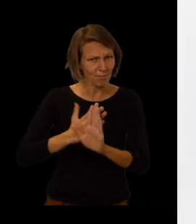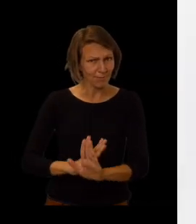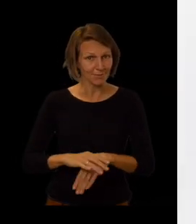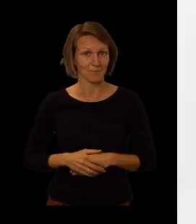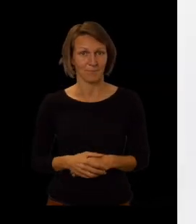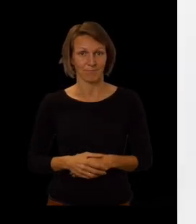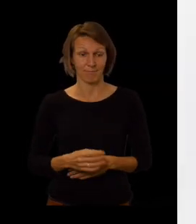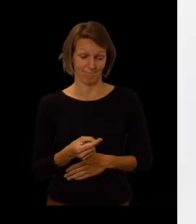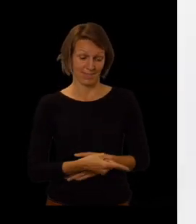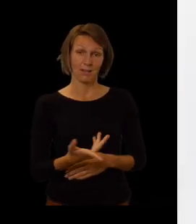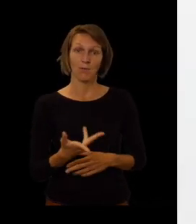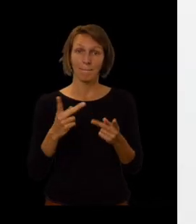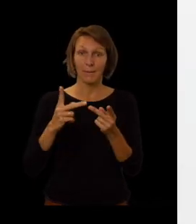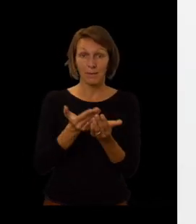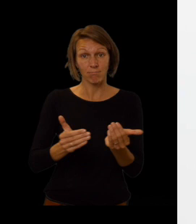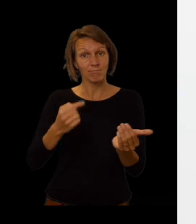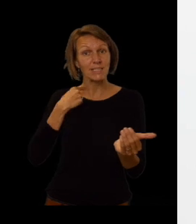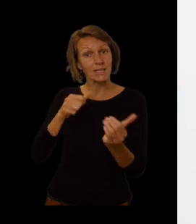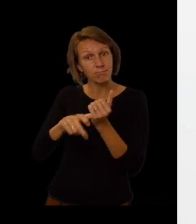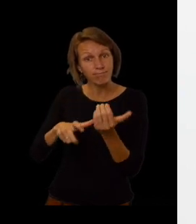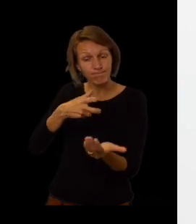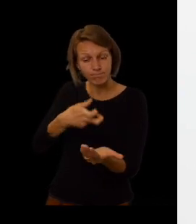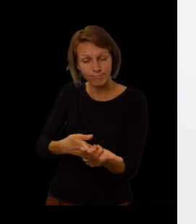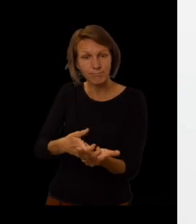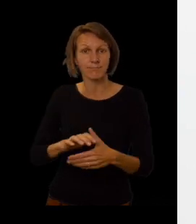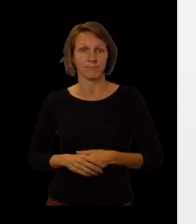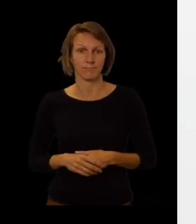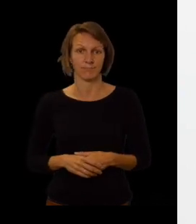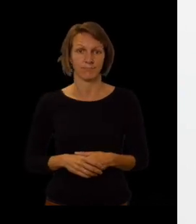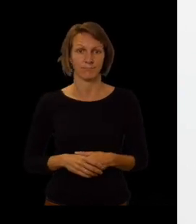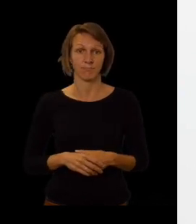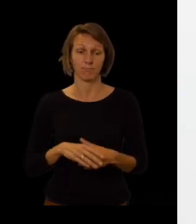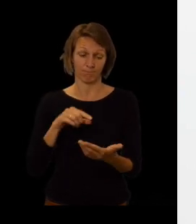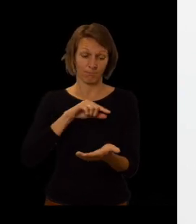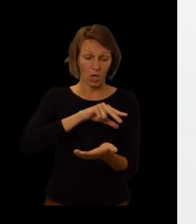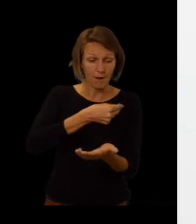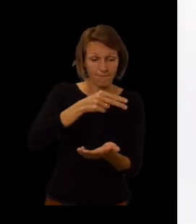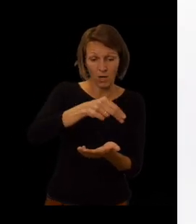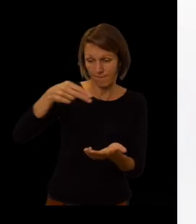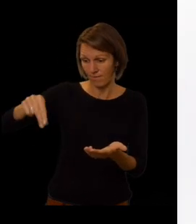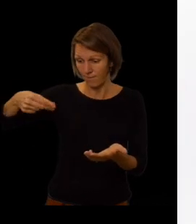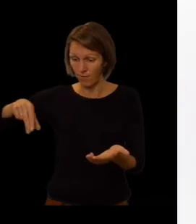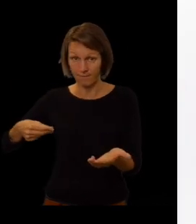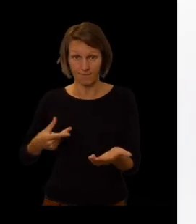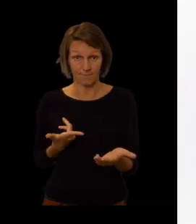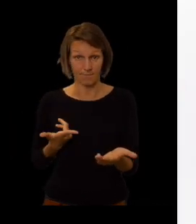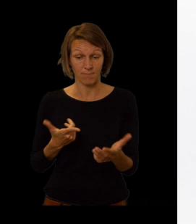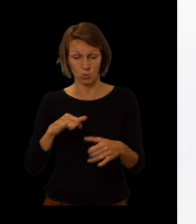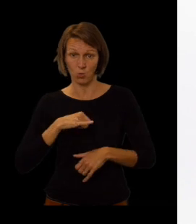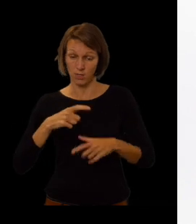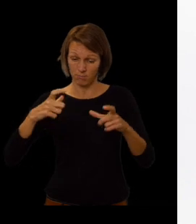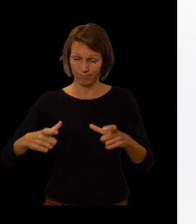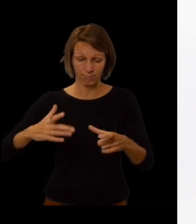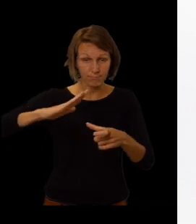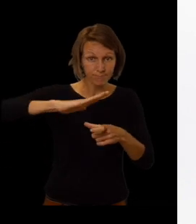c'est la feuille de recueil des sels. Du caca, quoi. Retirez les languettes sur les autocollants, puis vous collez la feuille sur